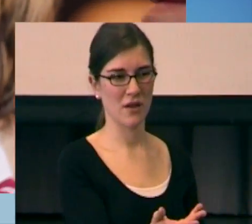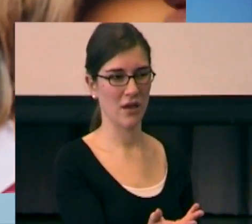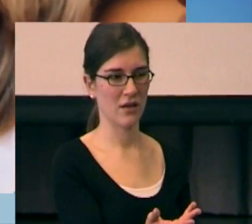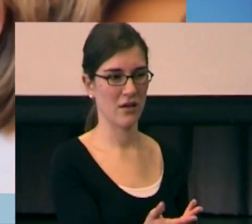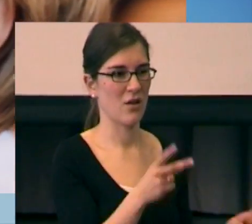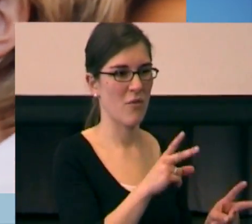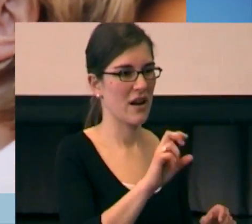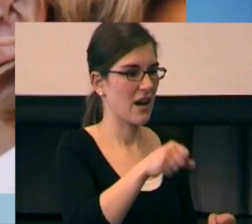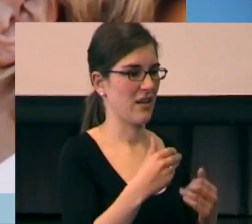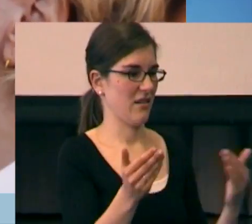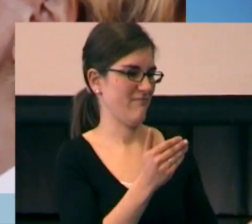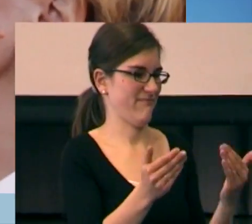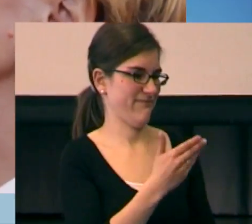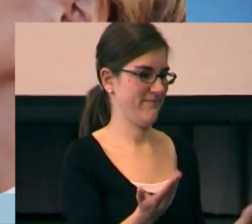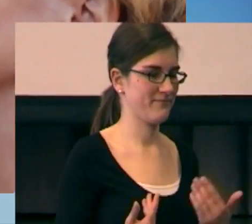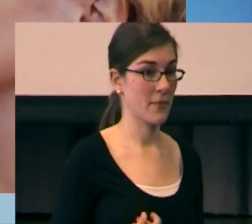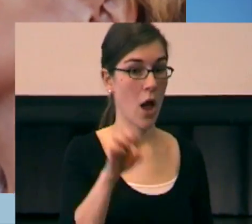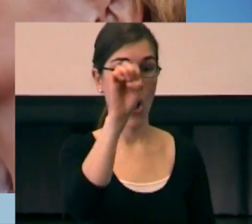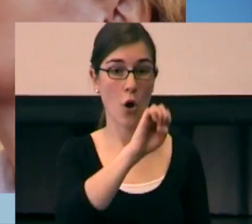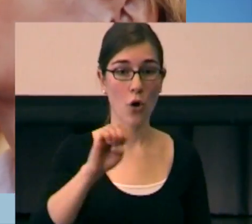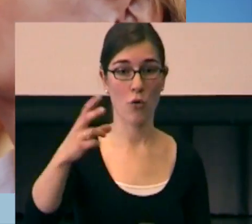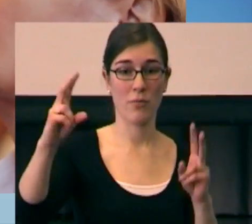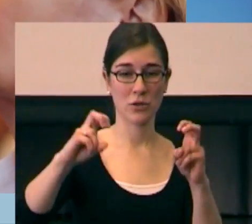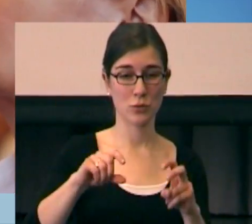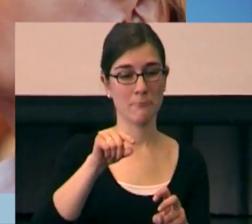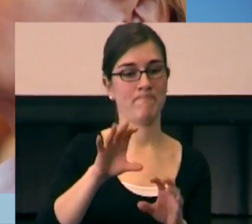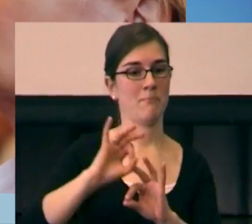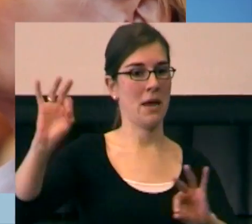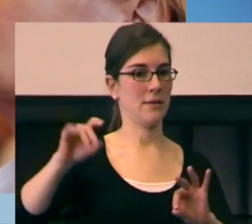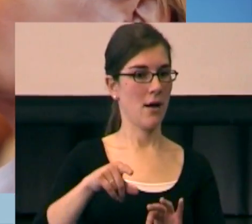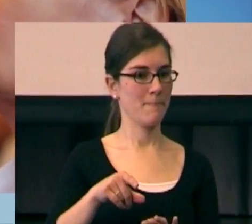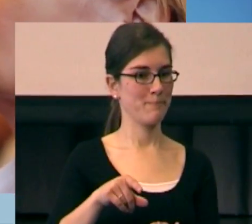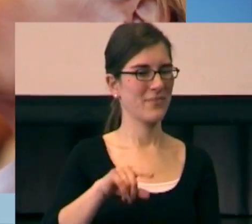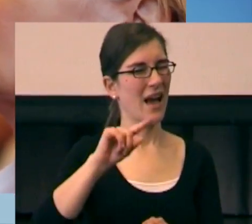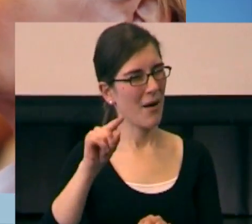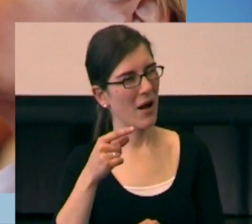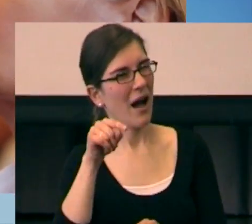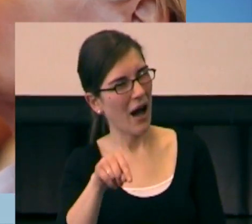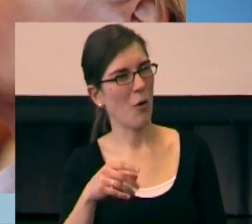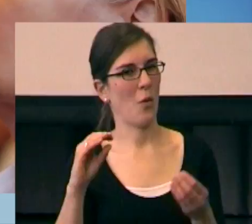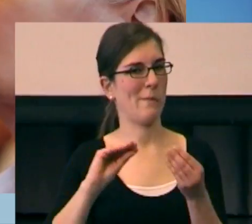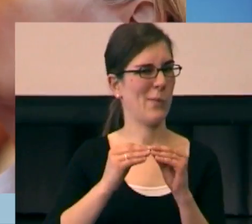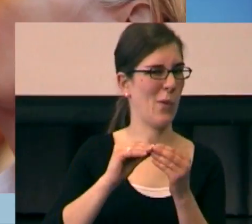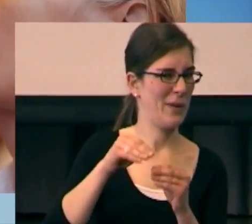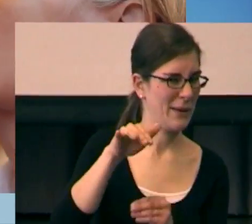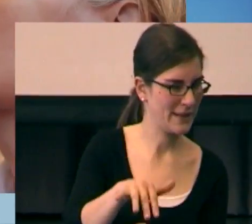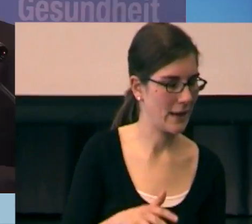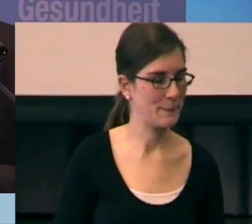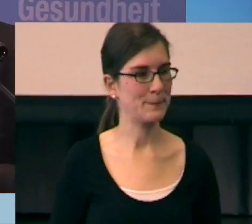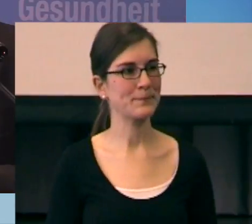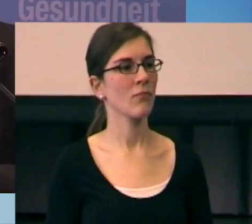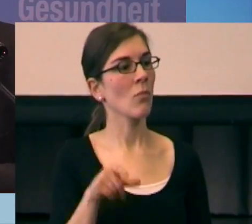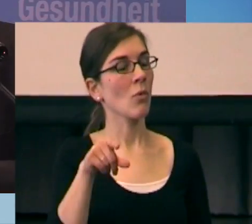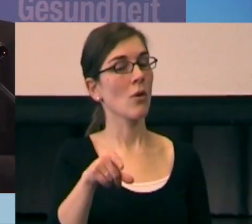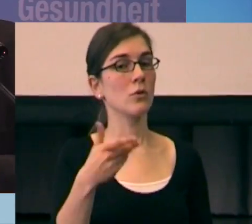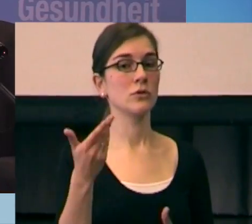einsetzbar. Die europäische Studie war da etwas besser. Aber auch da gab es viele Verunreinigungen. Und dort